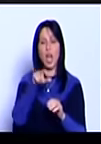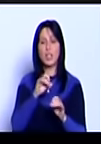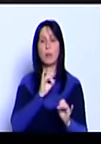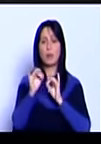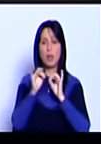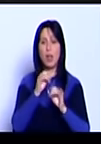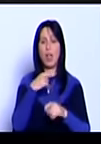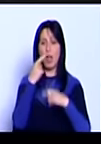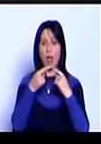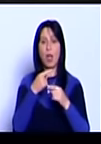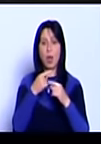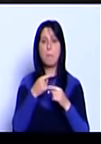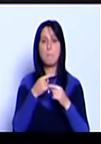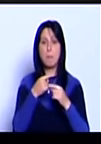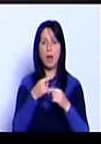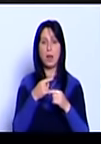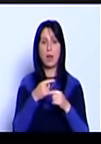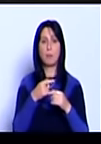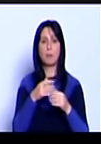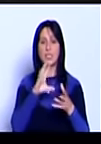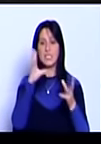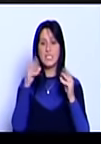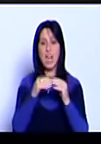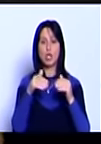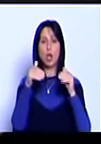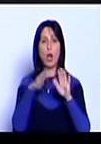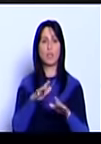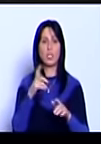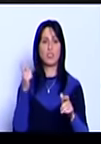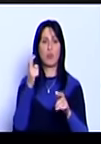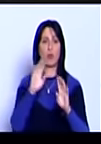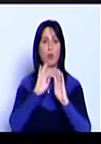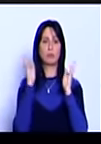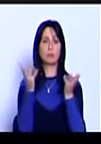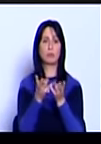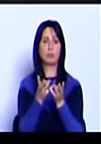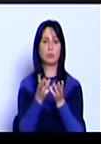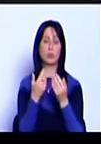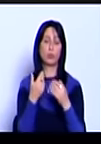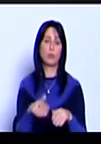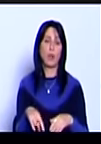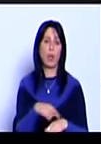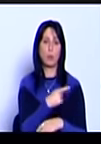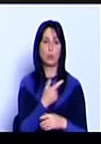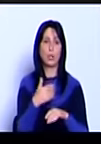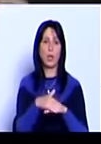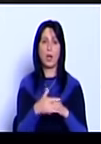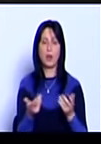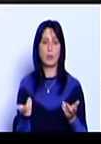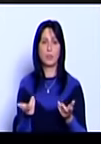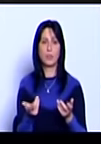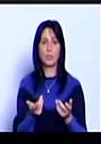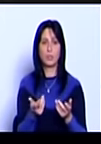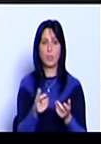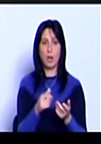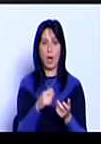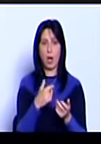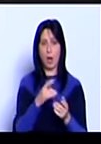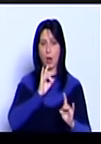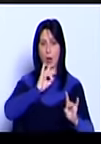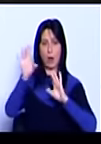რაღაცას უმტკიცებდე, უბნებოდე, მაგრამ საერთო გადაწყვეტილება რაც მიიღება, იმ გადაწყვეტილებით გამოდიხარ გარეთ. და თუ ახლა ამით თუ